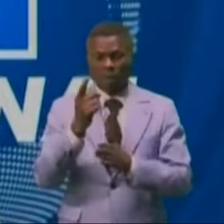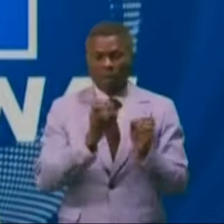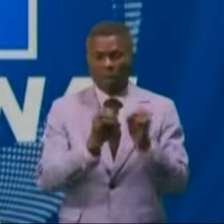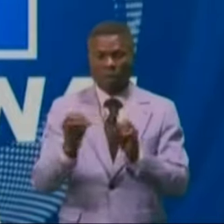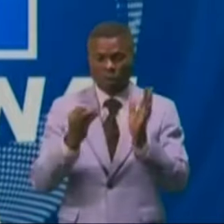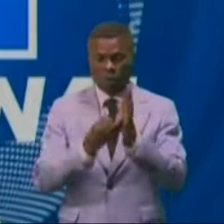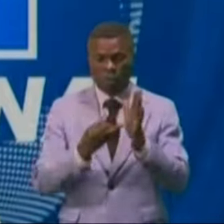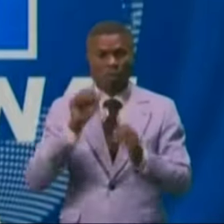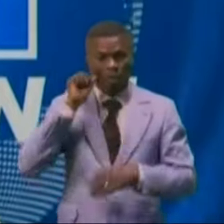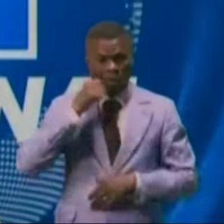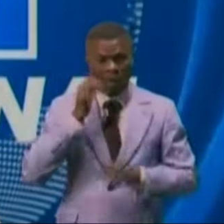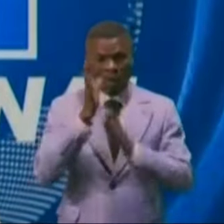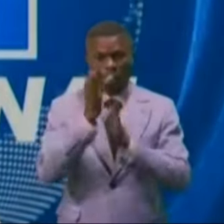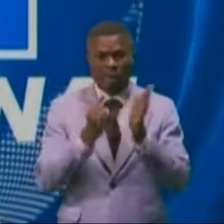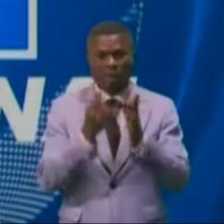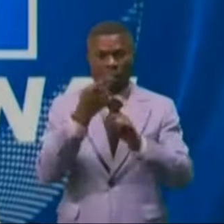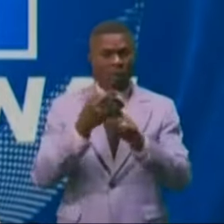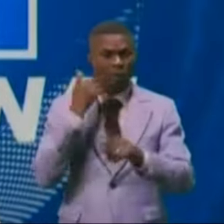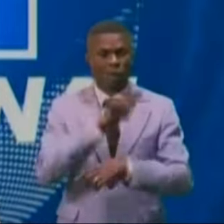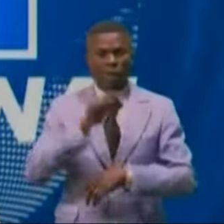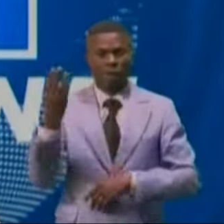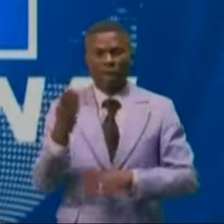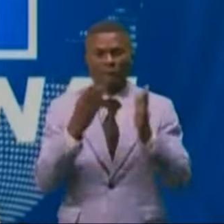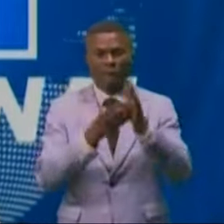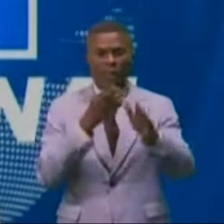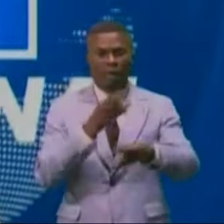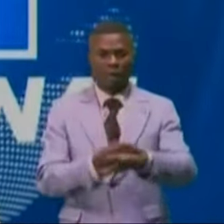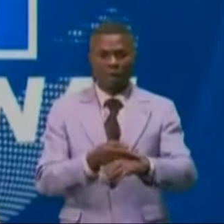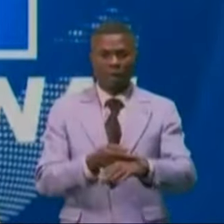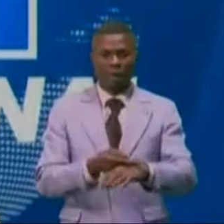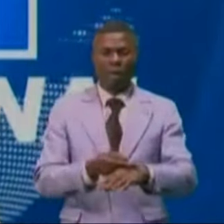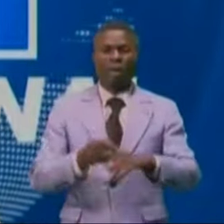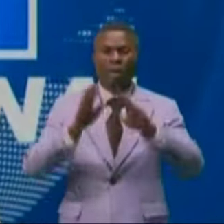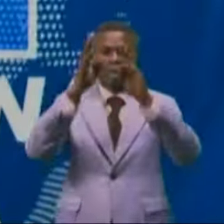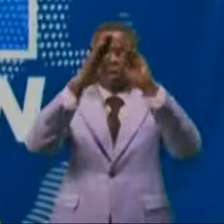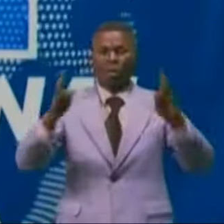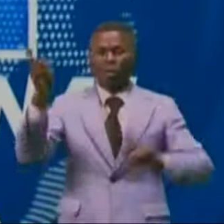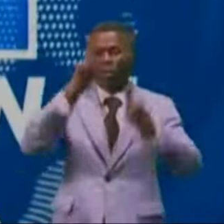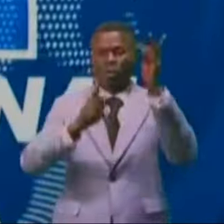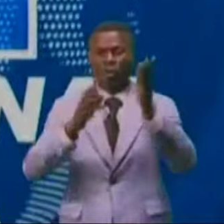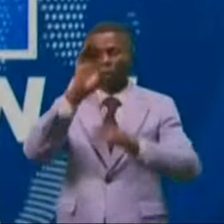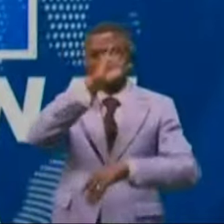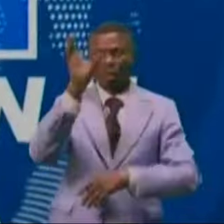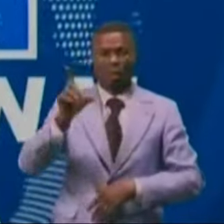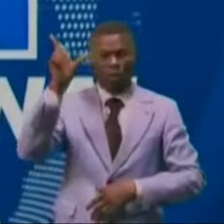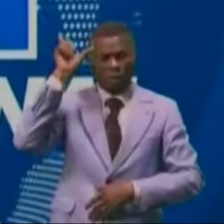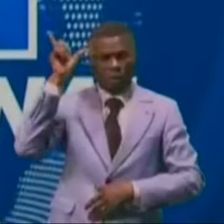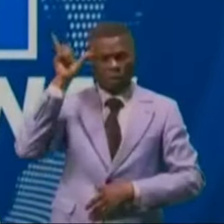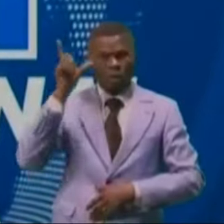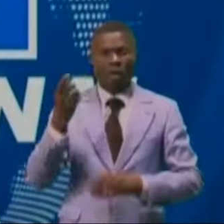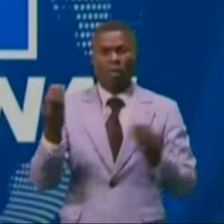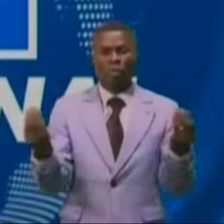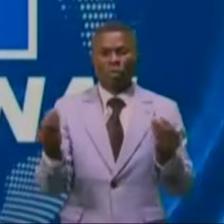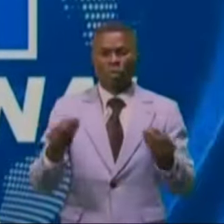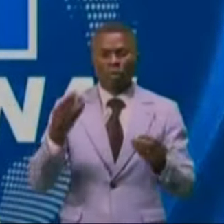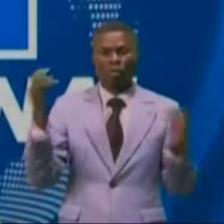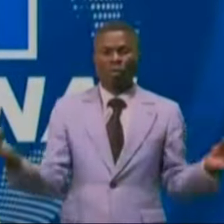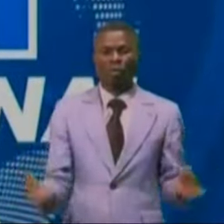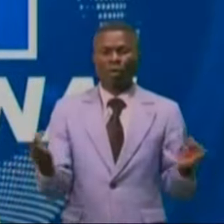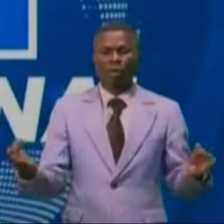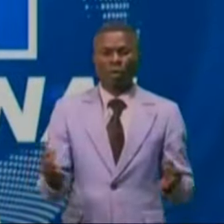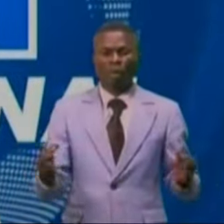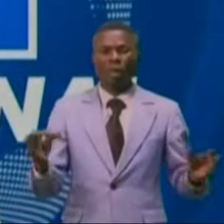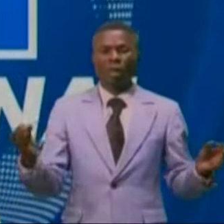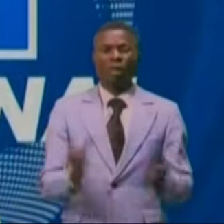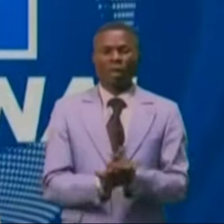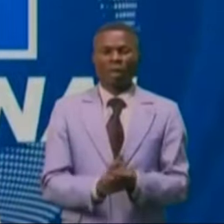dimanche 16 juin 2024 à 9h sur l'esplanade du Palais du Peuple dans la commune de Lingwala à l'occasion de la célébration de la fête